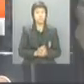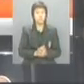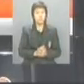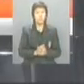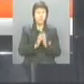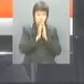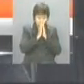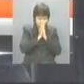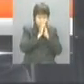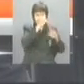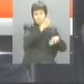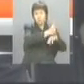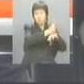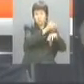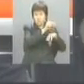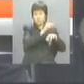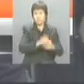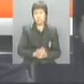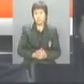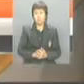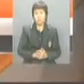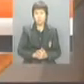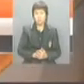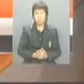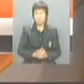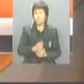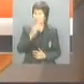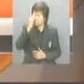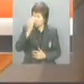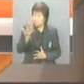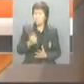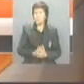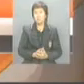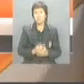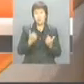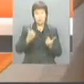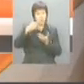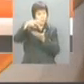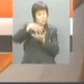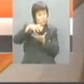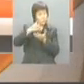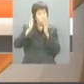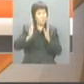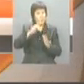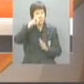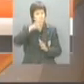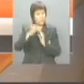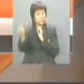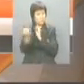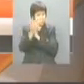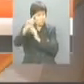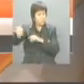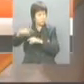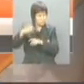ธิบดีคะ สวัสดีครับคุณพึ่งนภา ค่ะเท่าที่ได้รับรายงานนะคะตอนนี้มีคนไทยที่ได้รับผลกระทบจากเหตุจราจรในครั้งนี้ไ